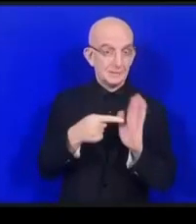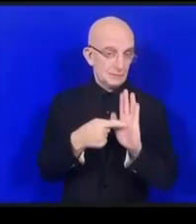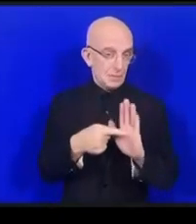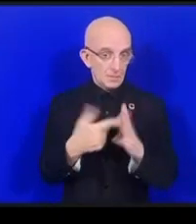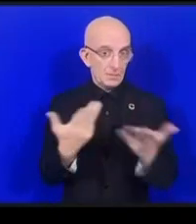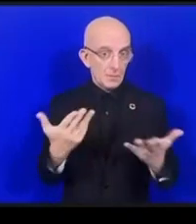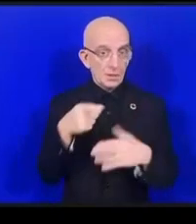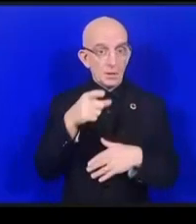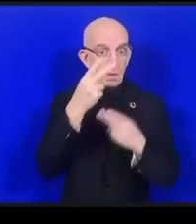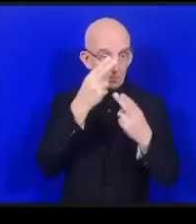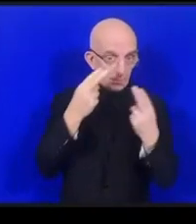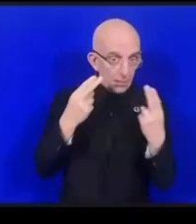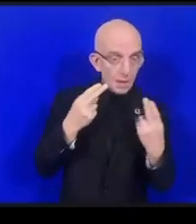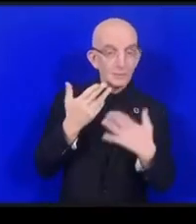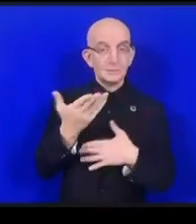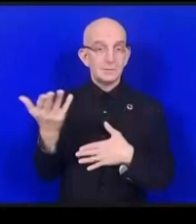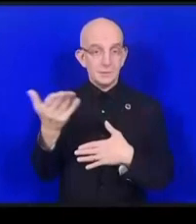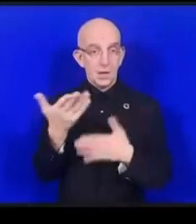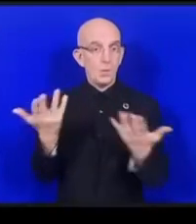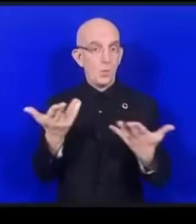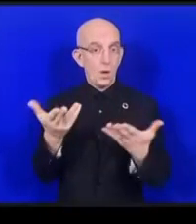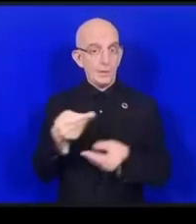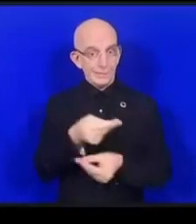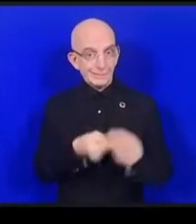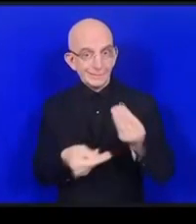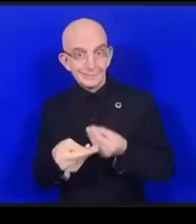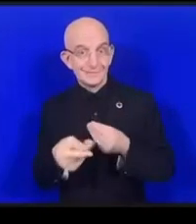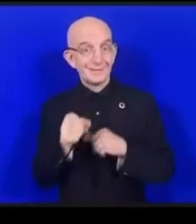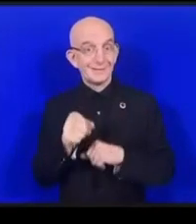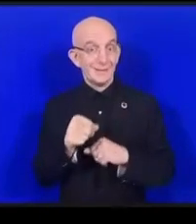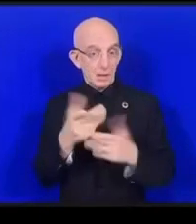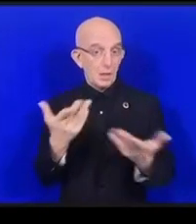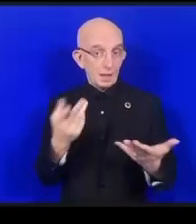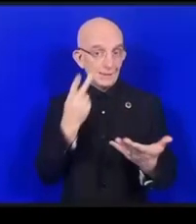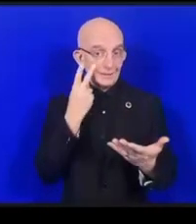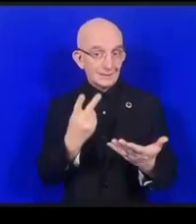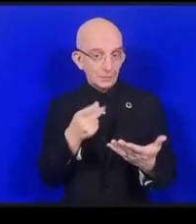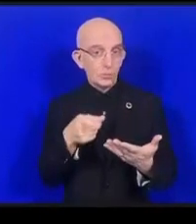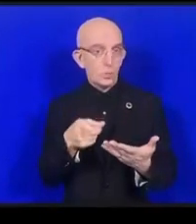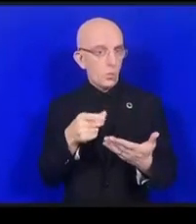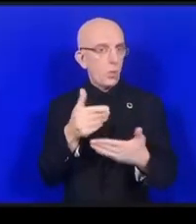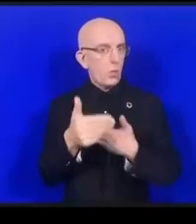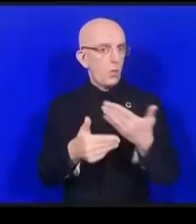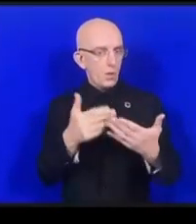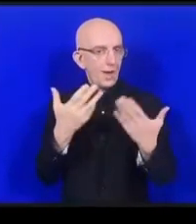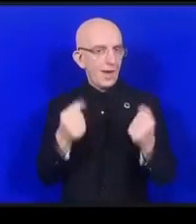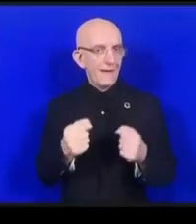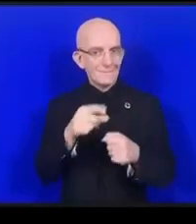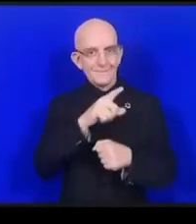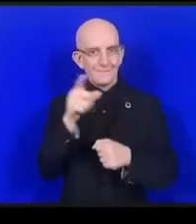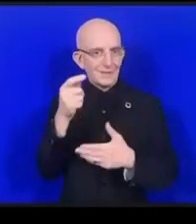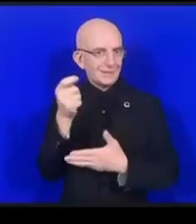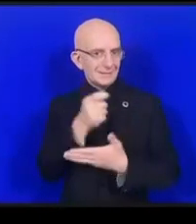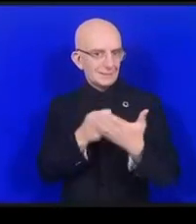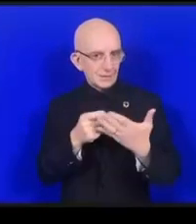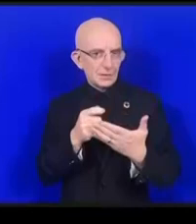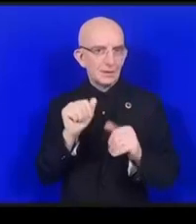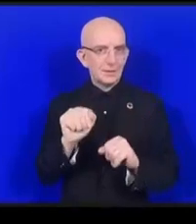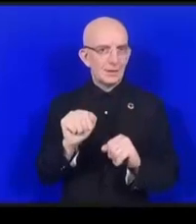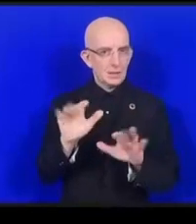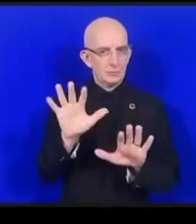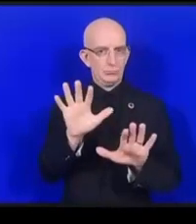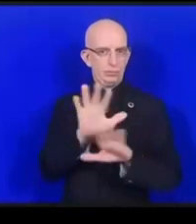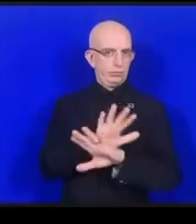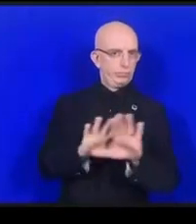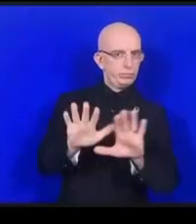сказать что если существует технический стандарт по например доступности интернета то